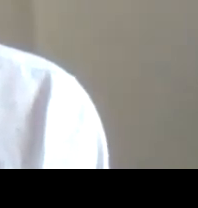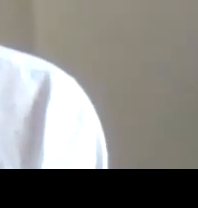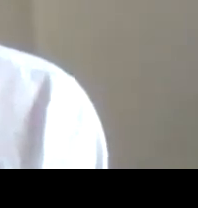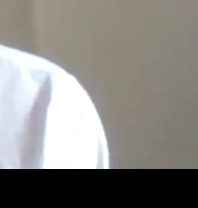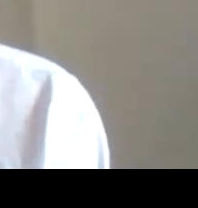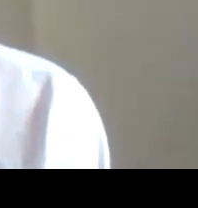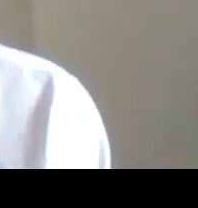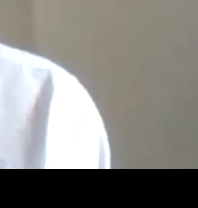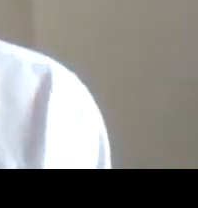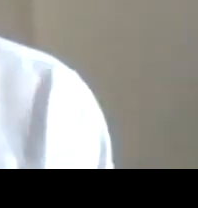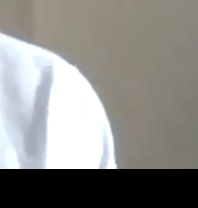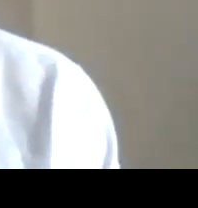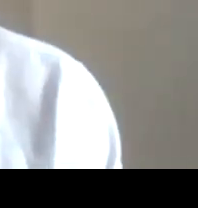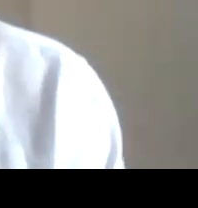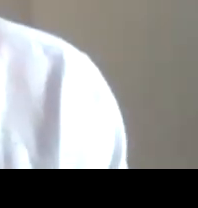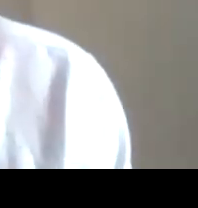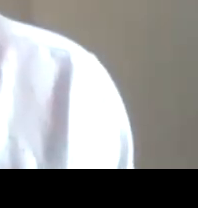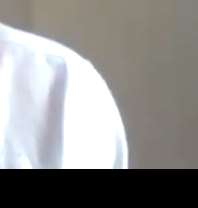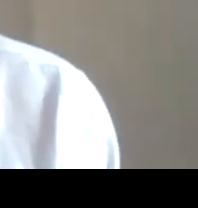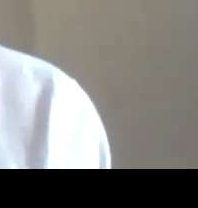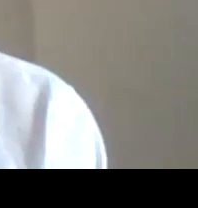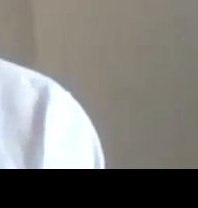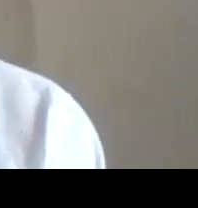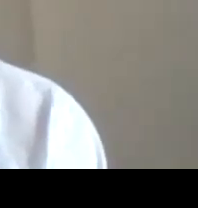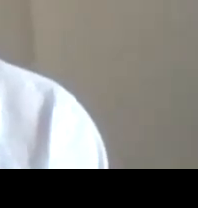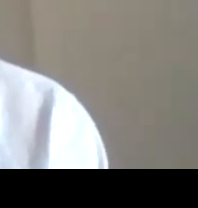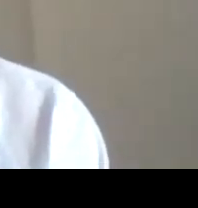Do you like to learn English? Do you like to learn English?